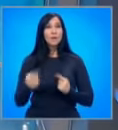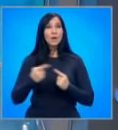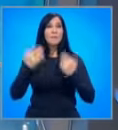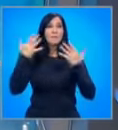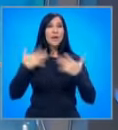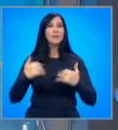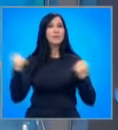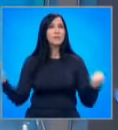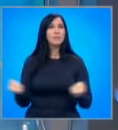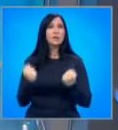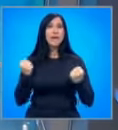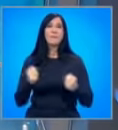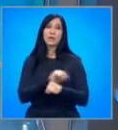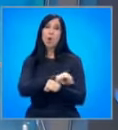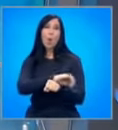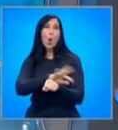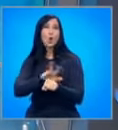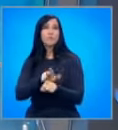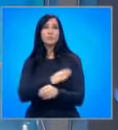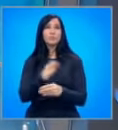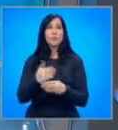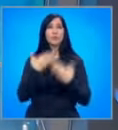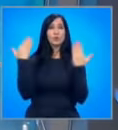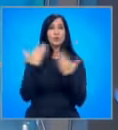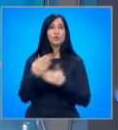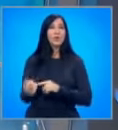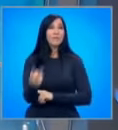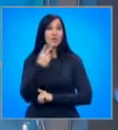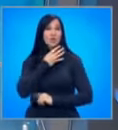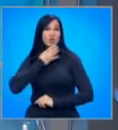Към данните за динамиката на коронавируса за последното денонощие,